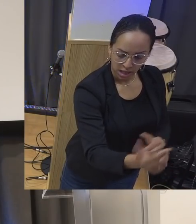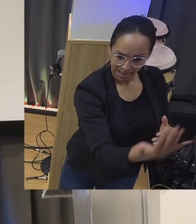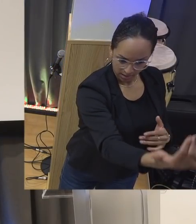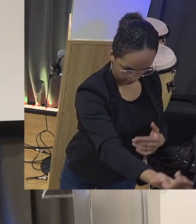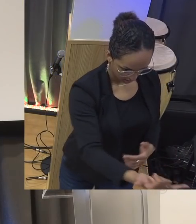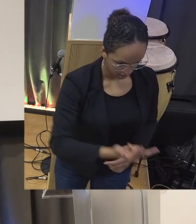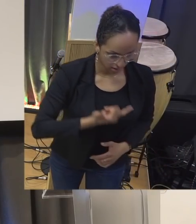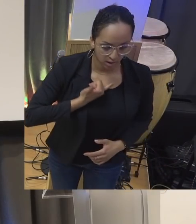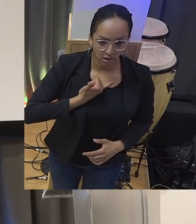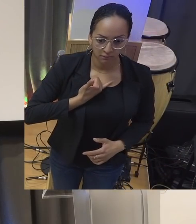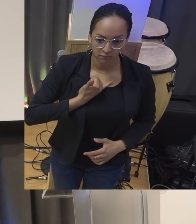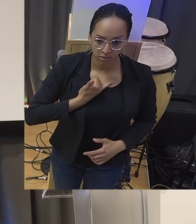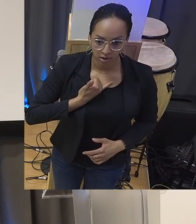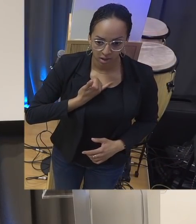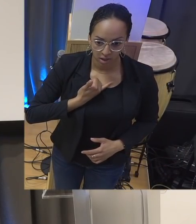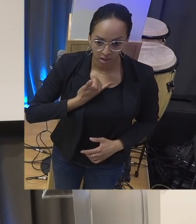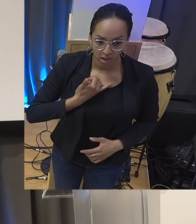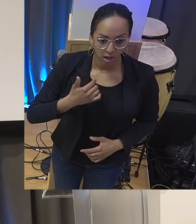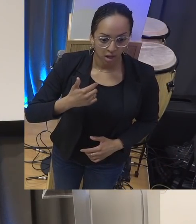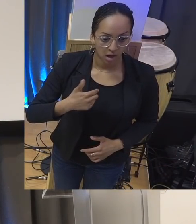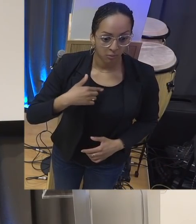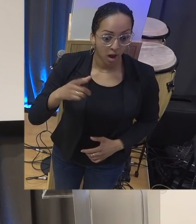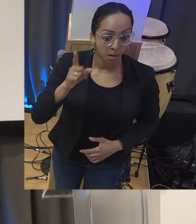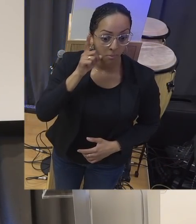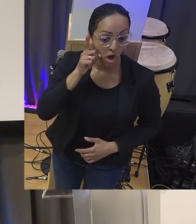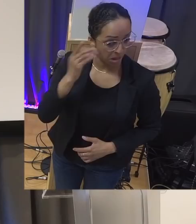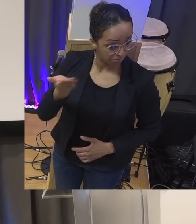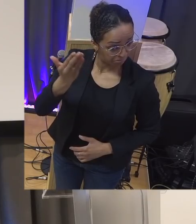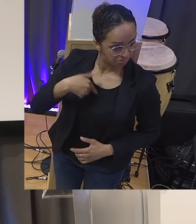J'ai dû mettre mon iPhone 11 à 2 mètres de mes oreilles.